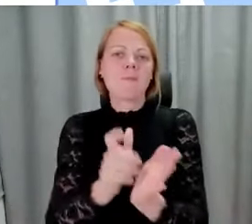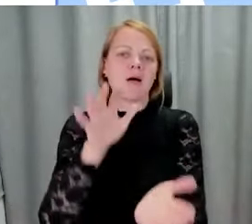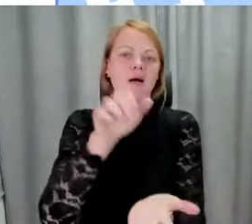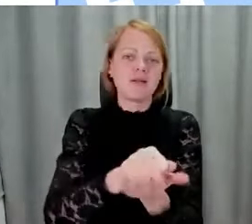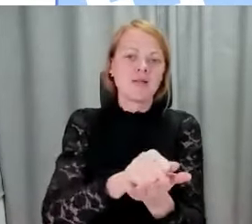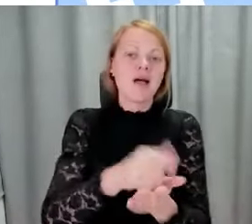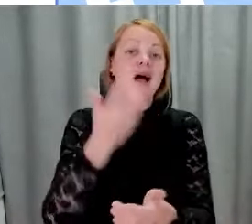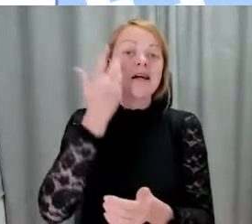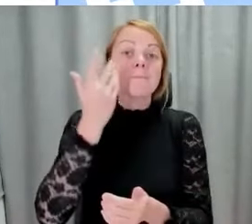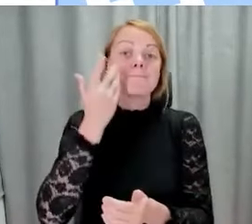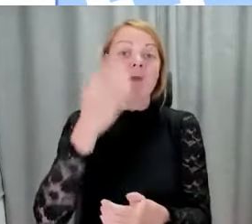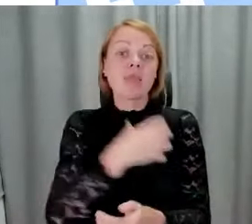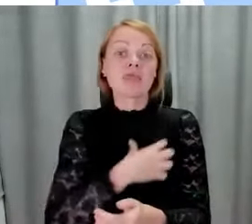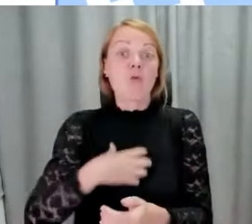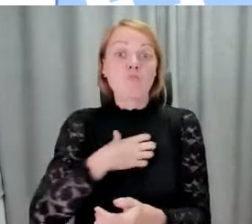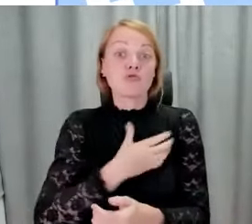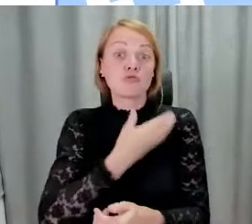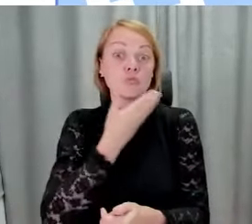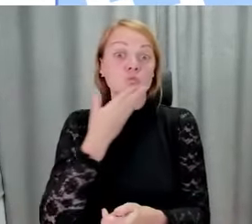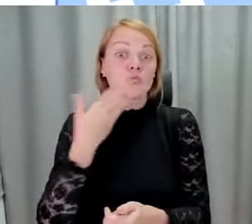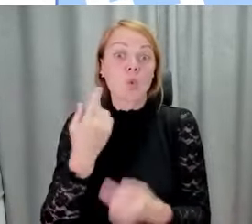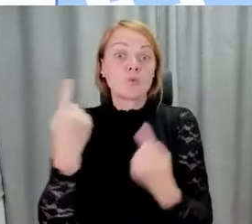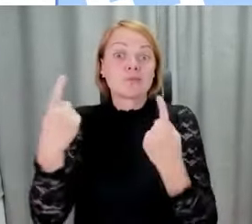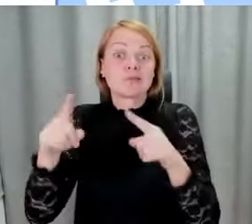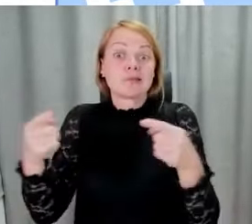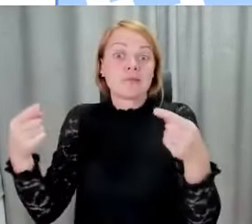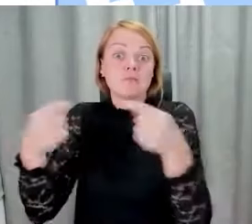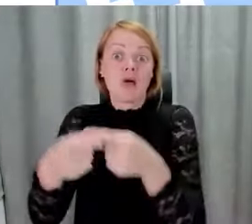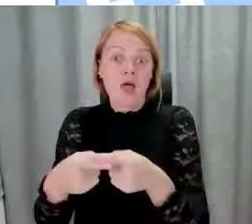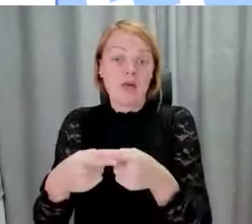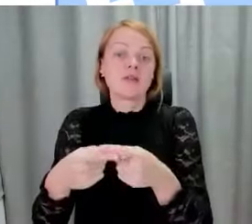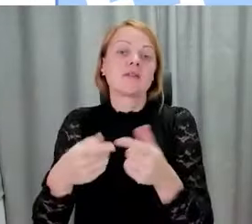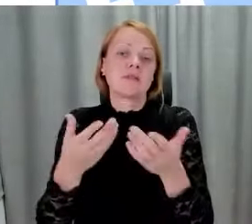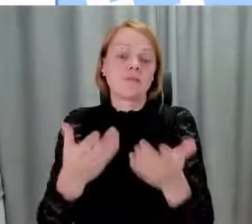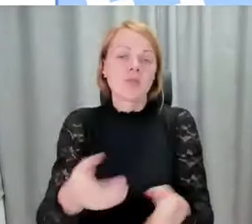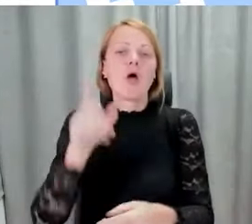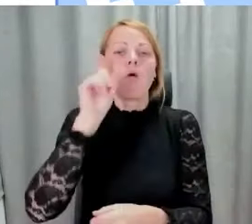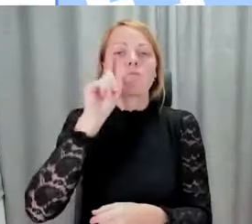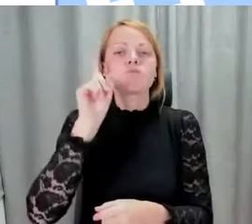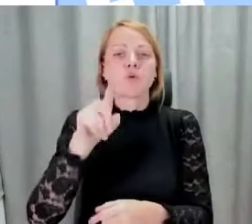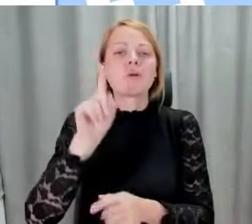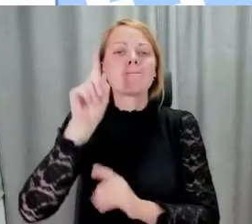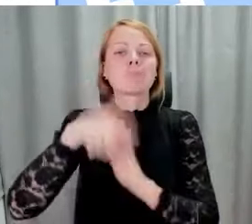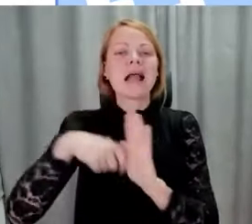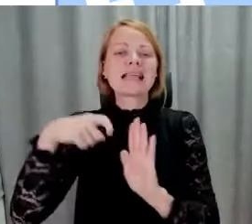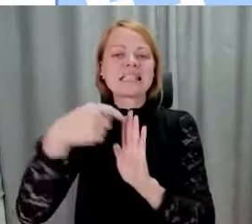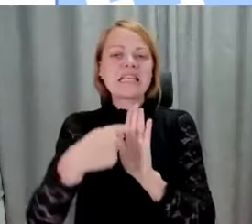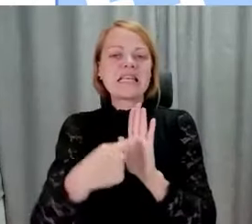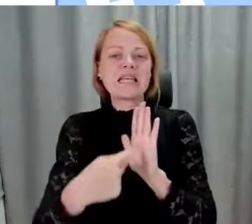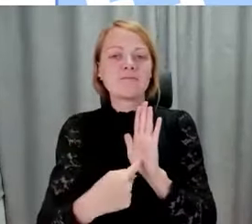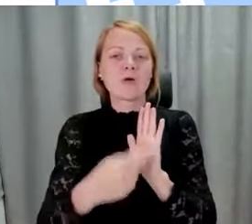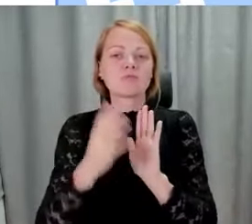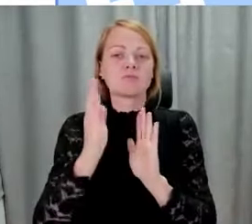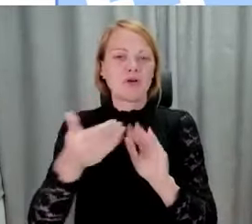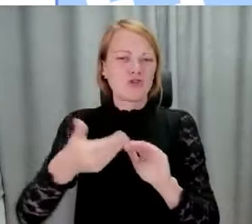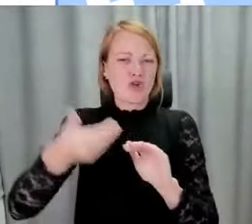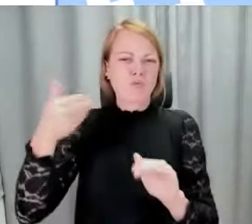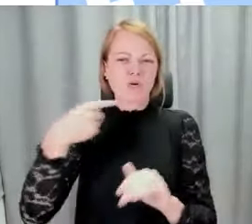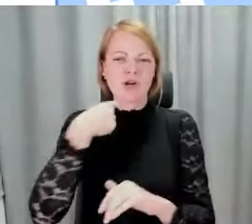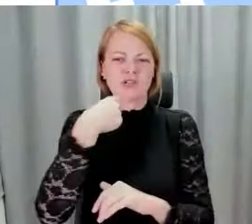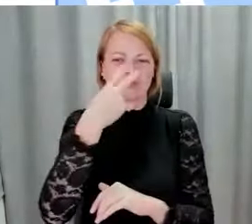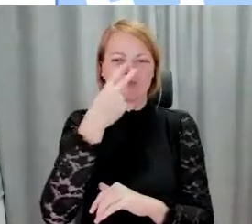nav nepieciešamība izmantot citiem mērķiem. Bet šeit, protams, būs dažādas prasības, kā jūs redzējāt, ja jūs iepriekšējā slaidā